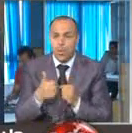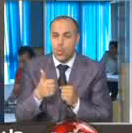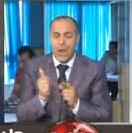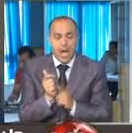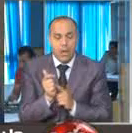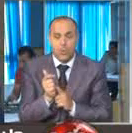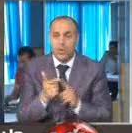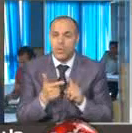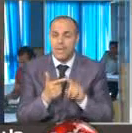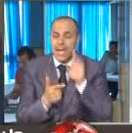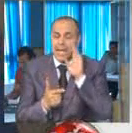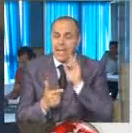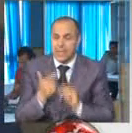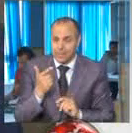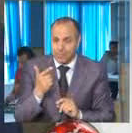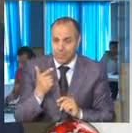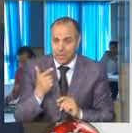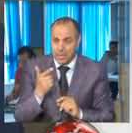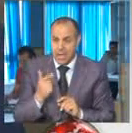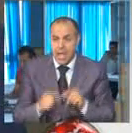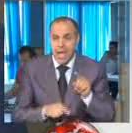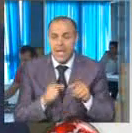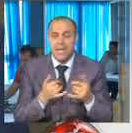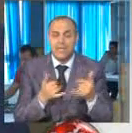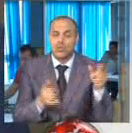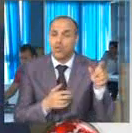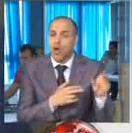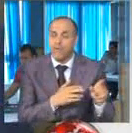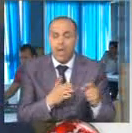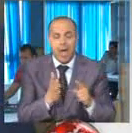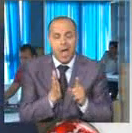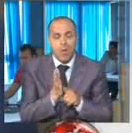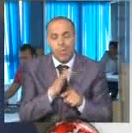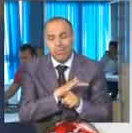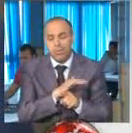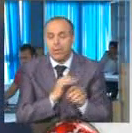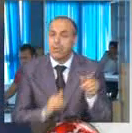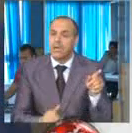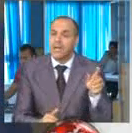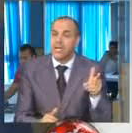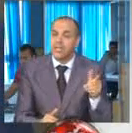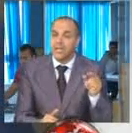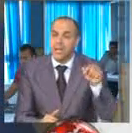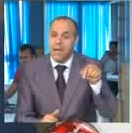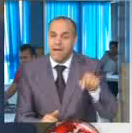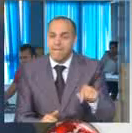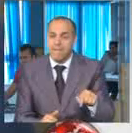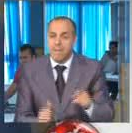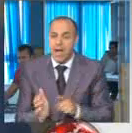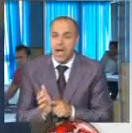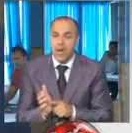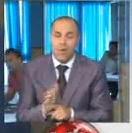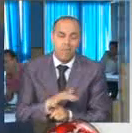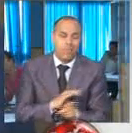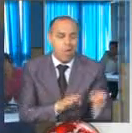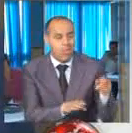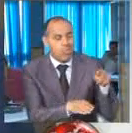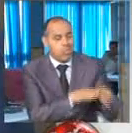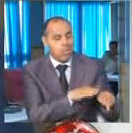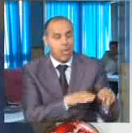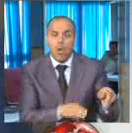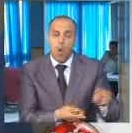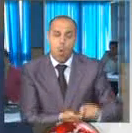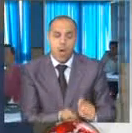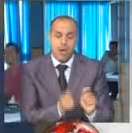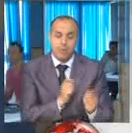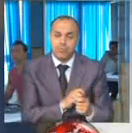القانوني والمعيار الأخلاقي. أحيانا يضطر الصحفي إلى تجاوز القانون بين الظفرين إذا كانت هنالك قوانين قمعية يعني